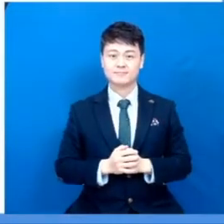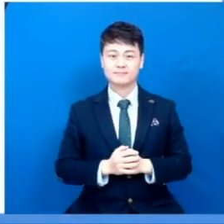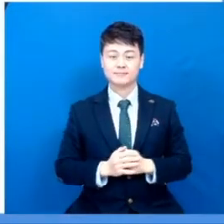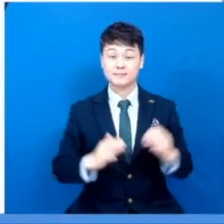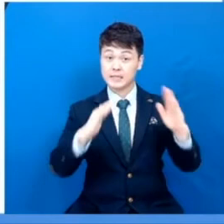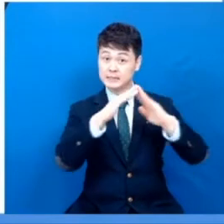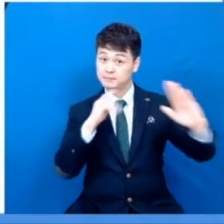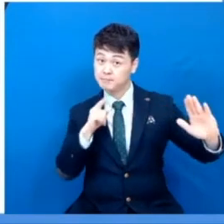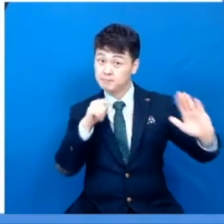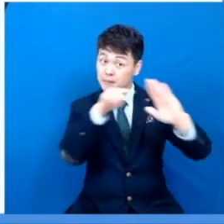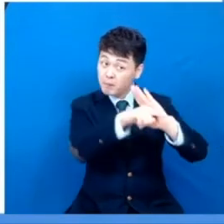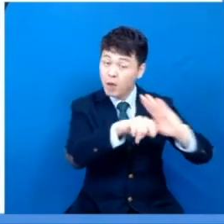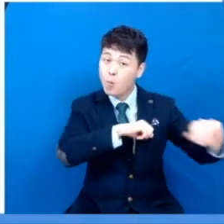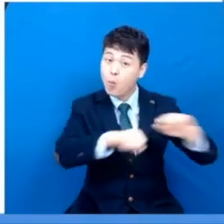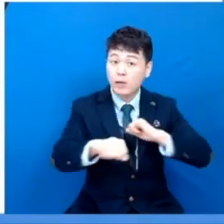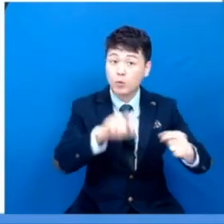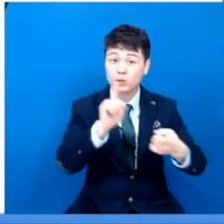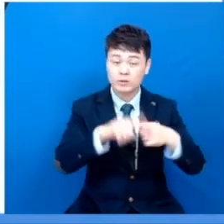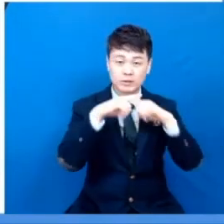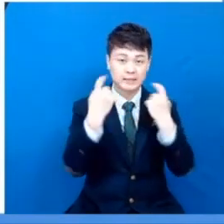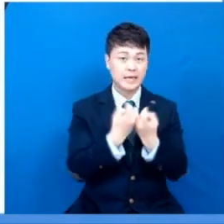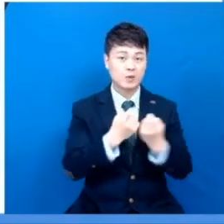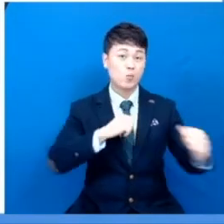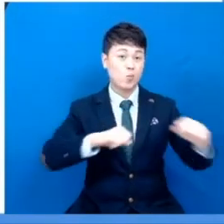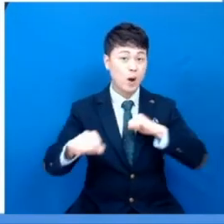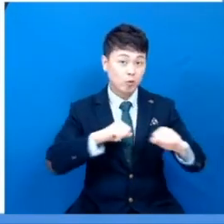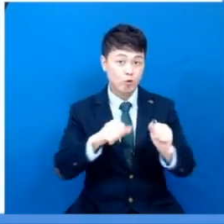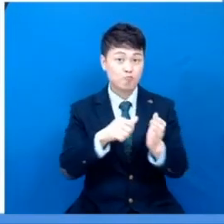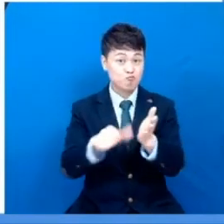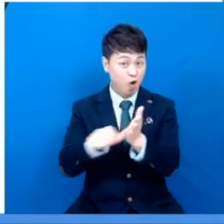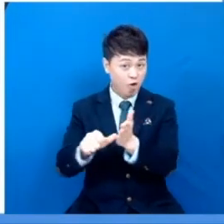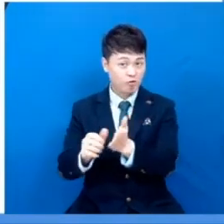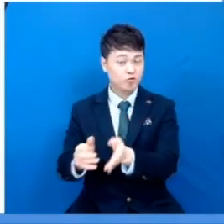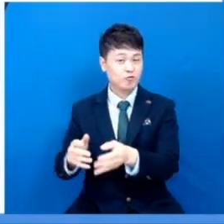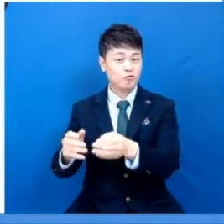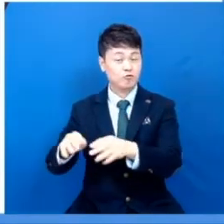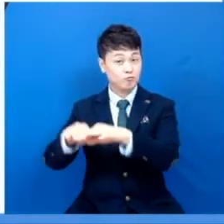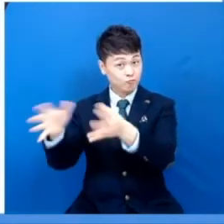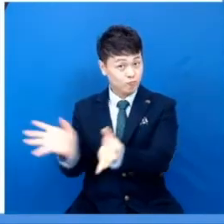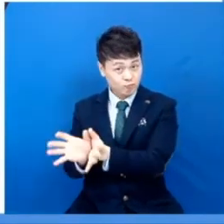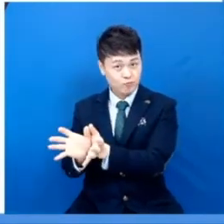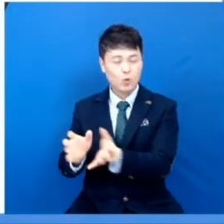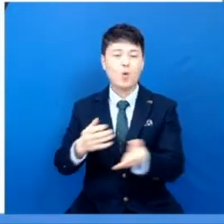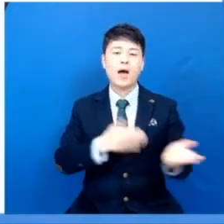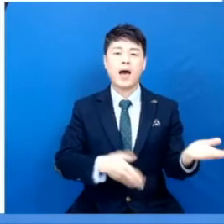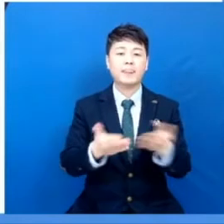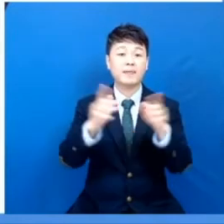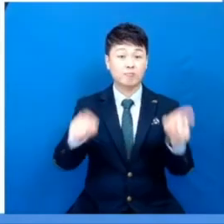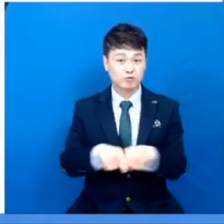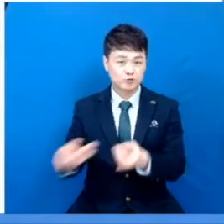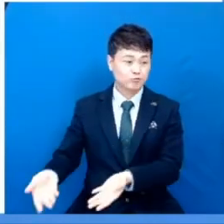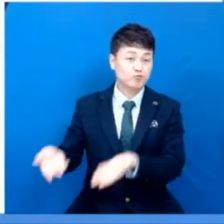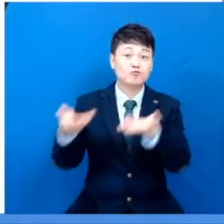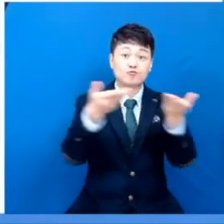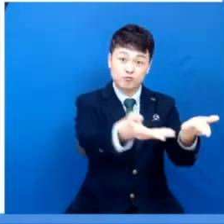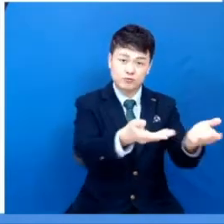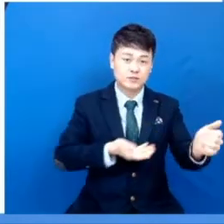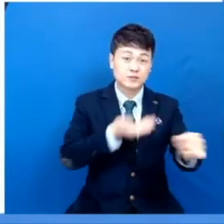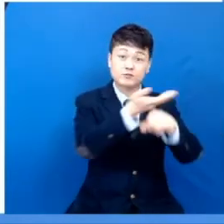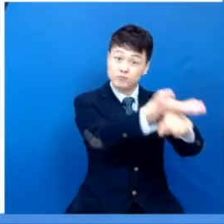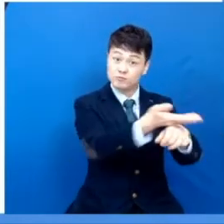가정에서 활동할 수 있는 개별 활동 키트와 활동 방법 안내 지를 가정방문을 통해